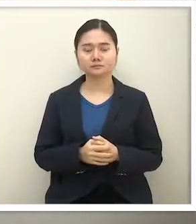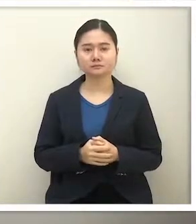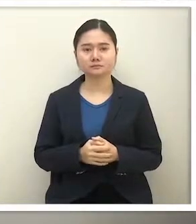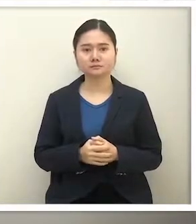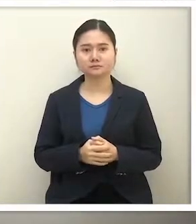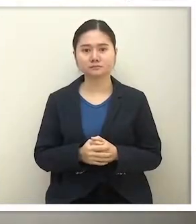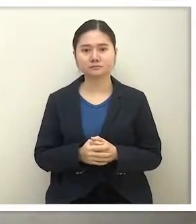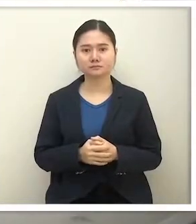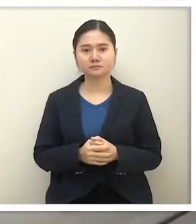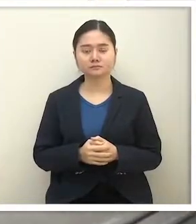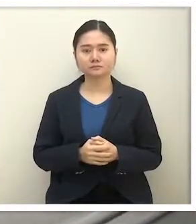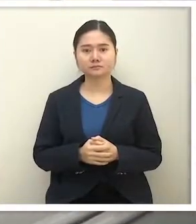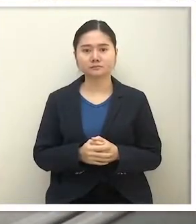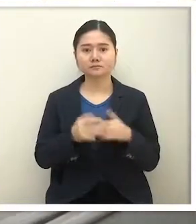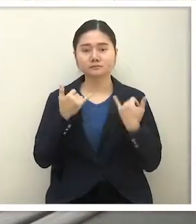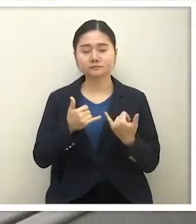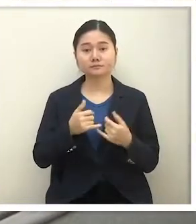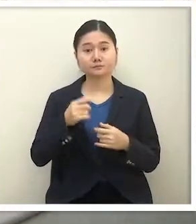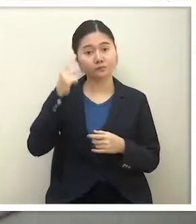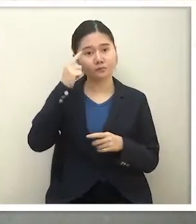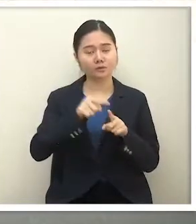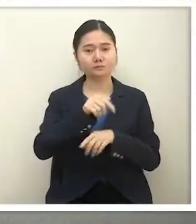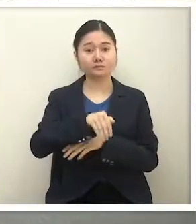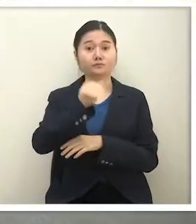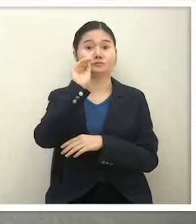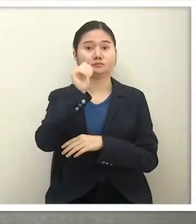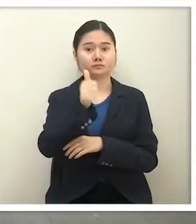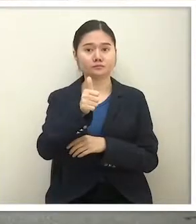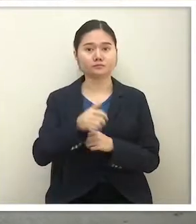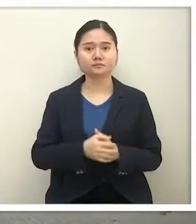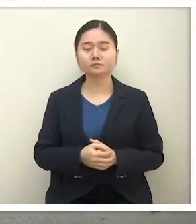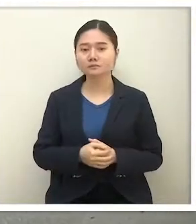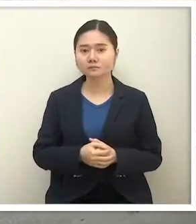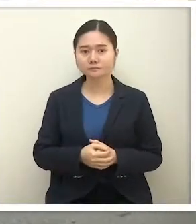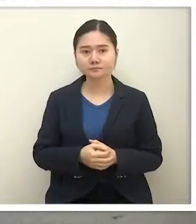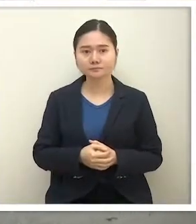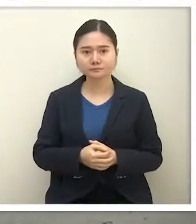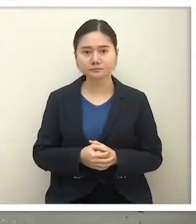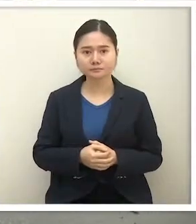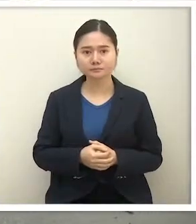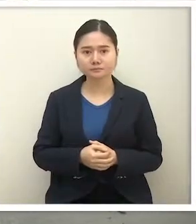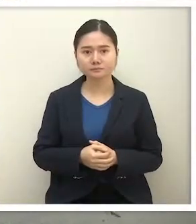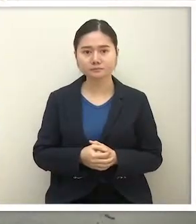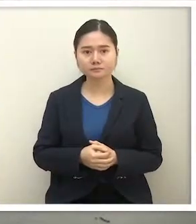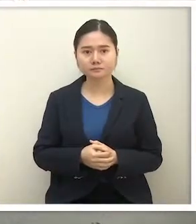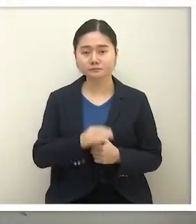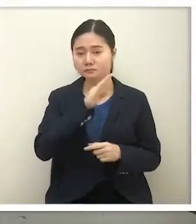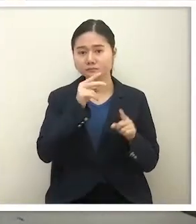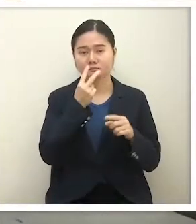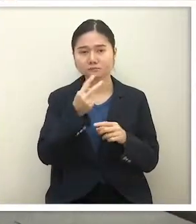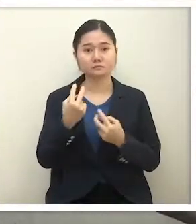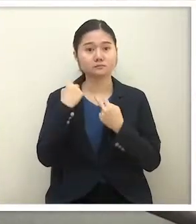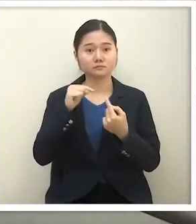มาณนี้นี่เราสามารถยกหัวได้จะเห็นว่าหัวนี่ถ้ากลับไปดูตรงตัวนิดนึงเน